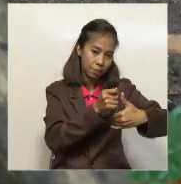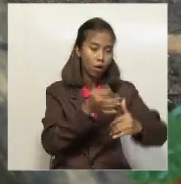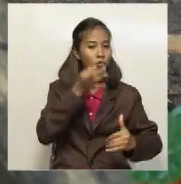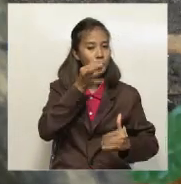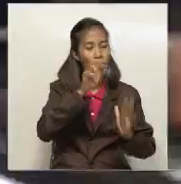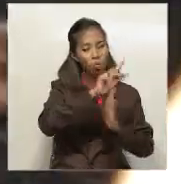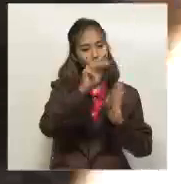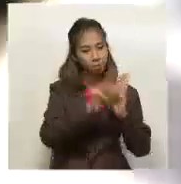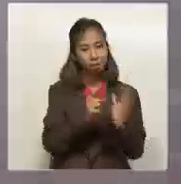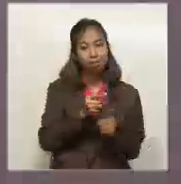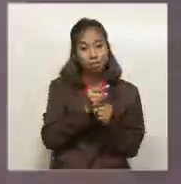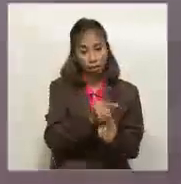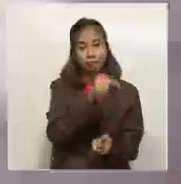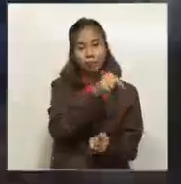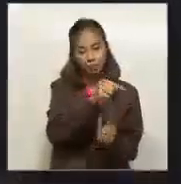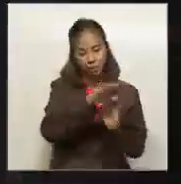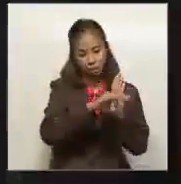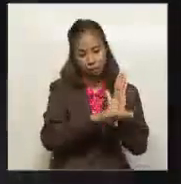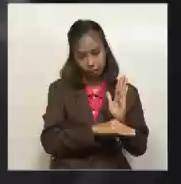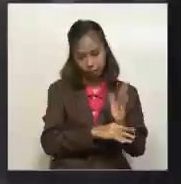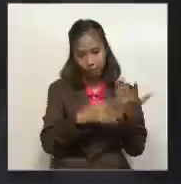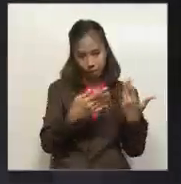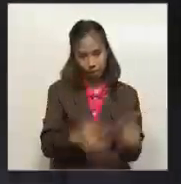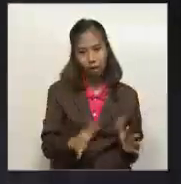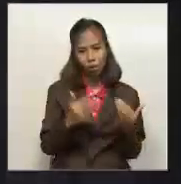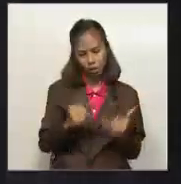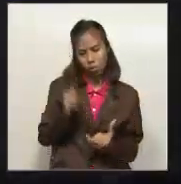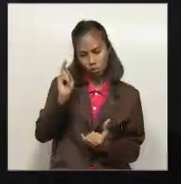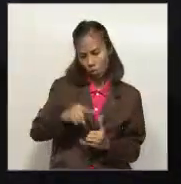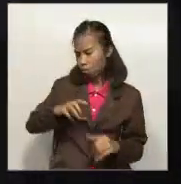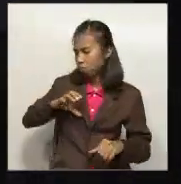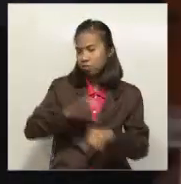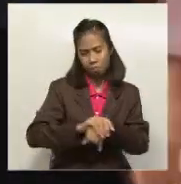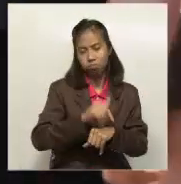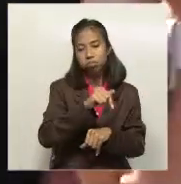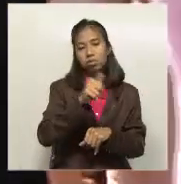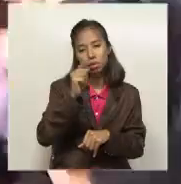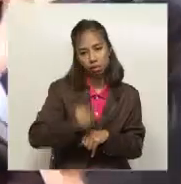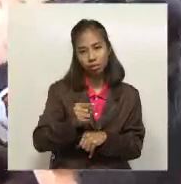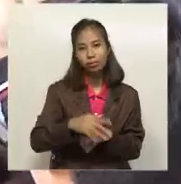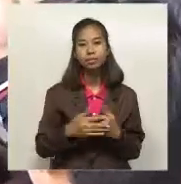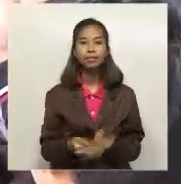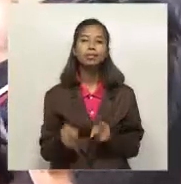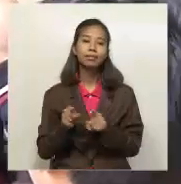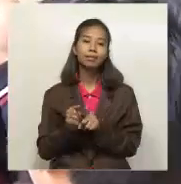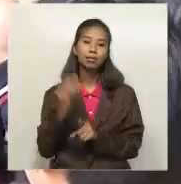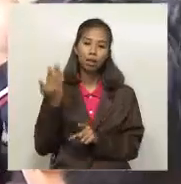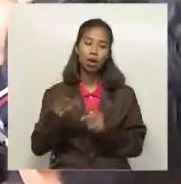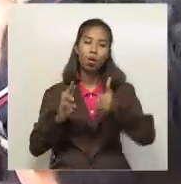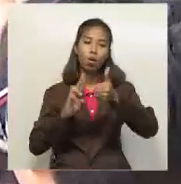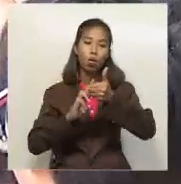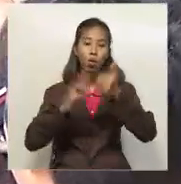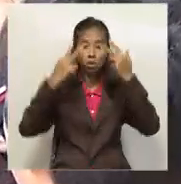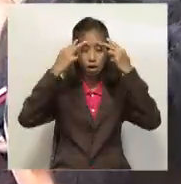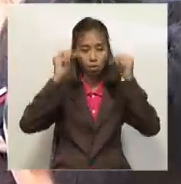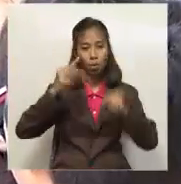กฎหมายต่อไปแล้วก็ให้การยืนยันว่ายังไงก็ตามดำเนินคดีถึงที่สุดอย่างแน่นอนเช่นเดียวกับพลเอกประวิตรวงษ์สุวรรณรองนายก